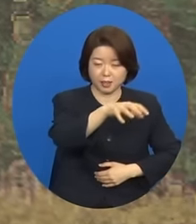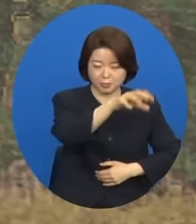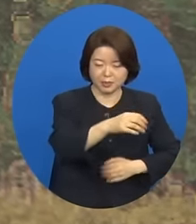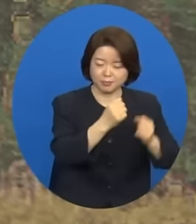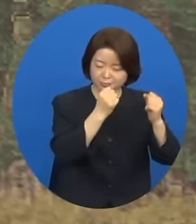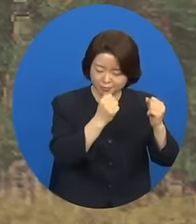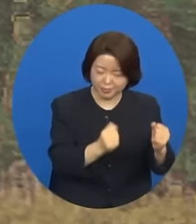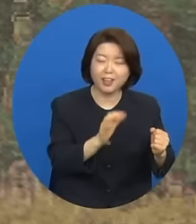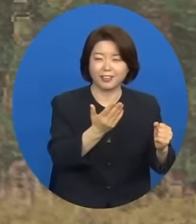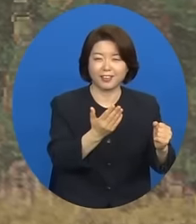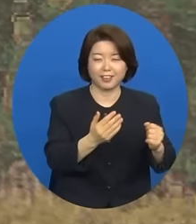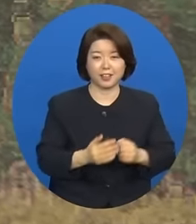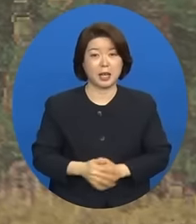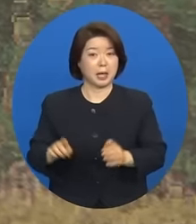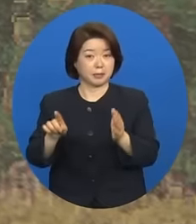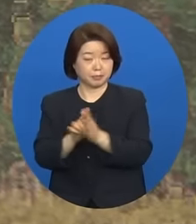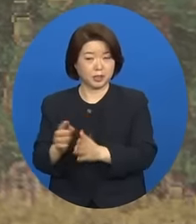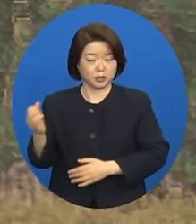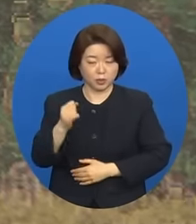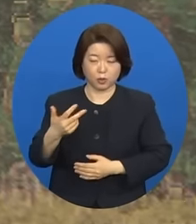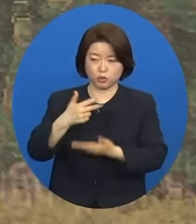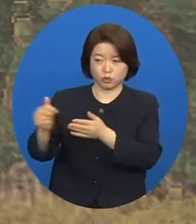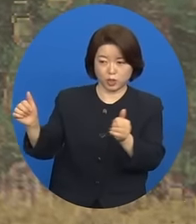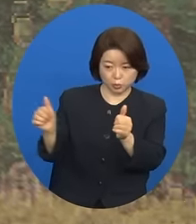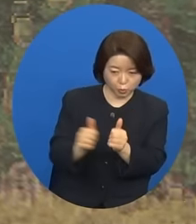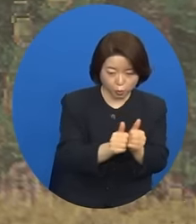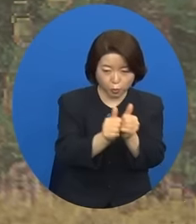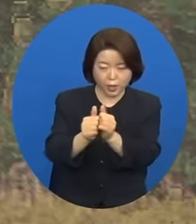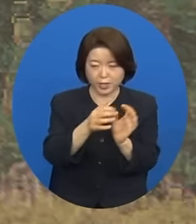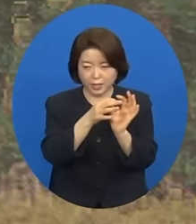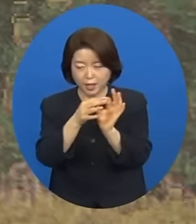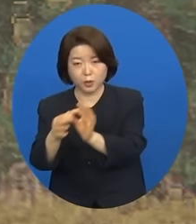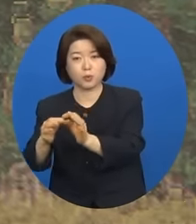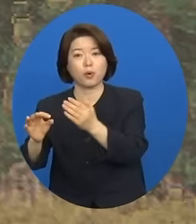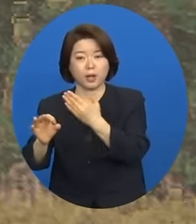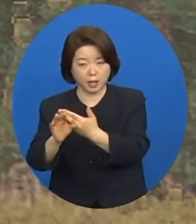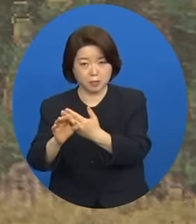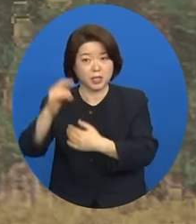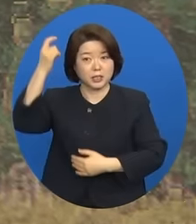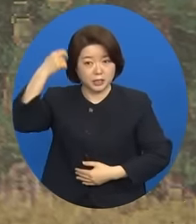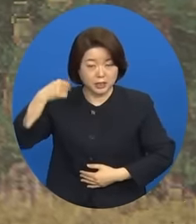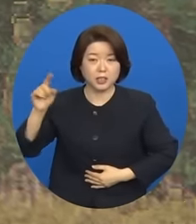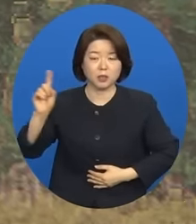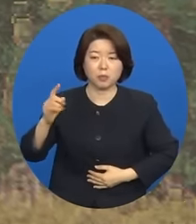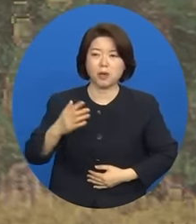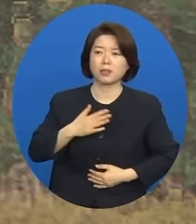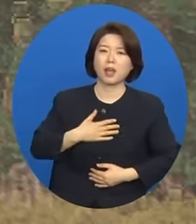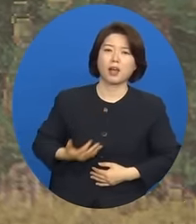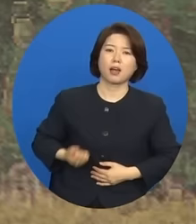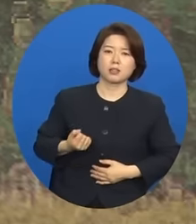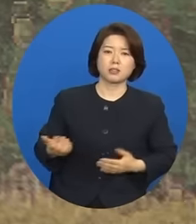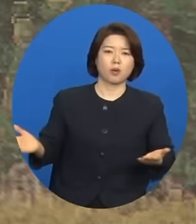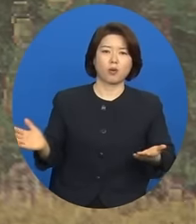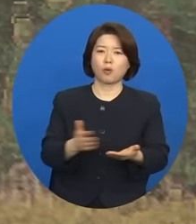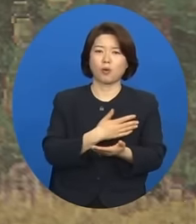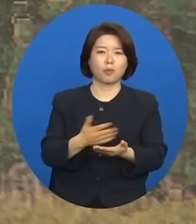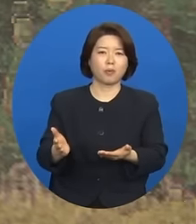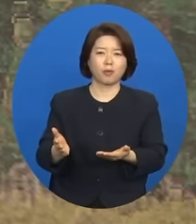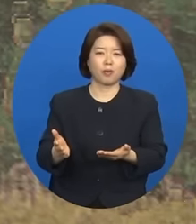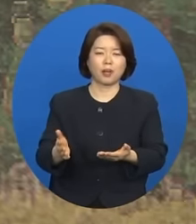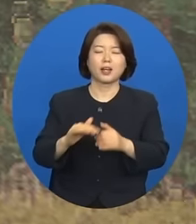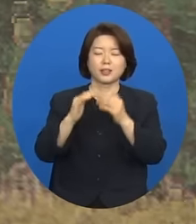신앙을 가지면 가질수록 주님과 동행하면 할수록 뭘 느끼냐면 내 것은 없구나, 다